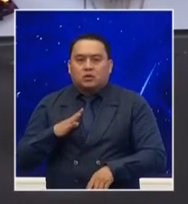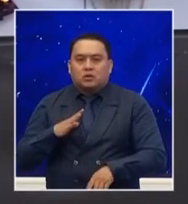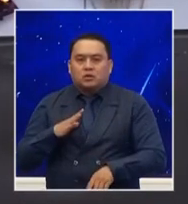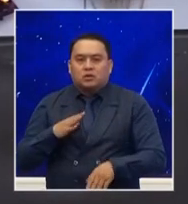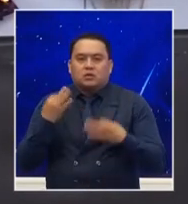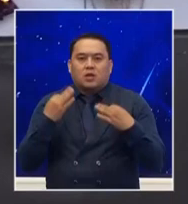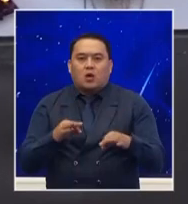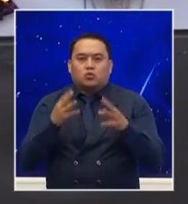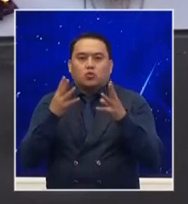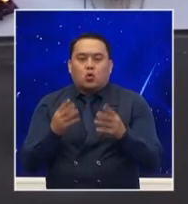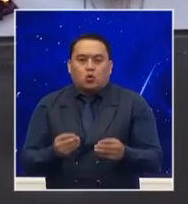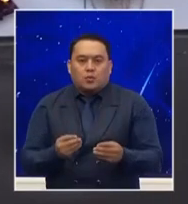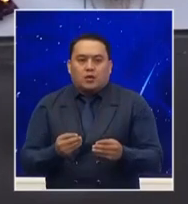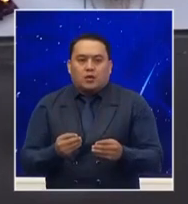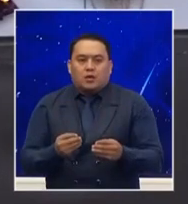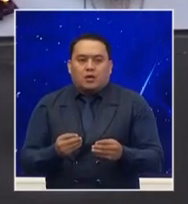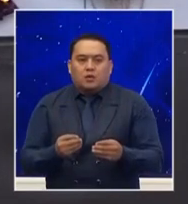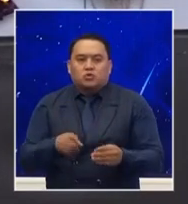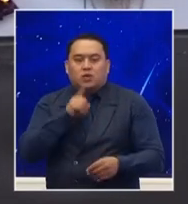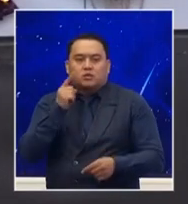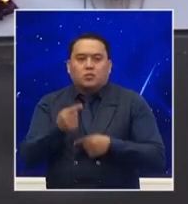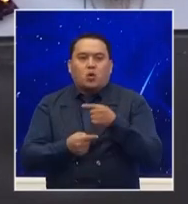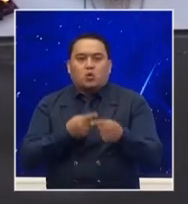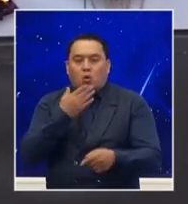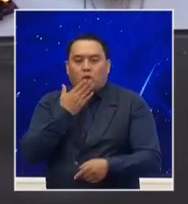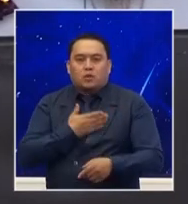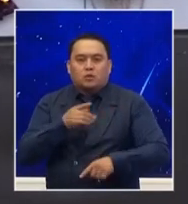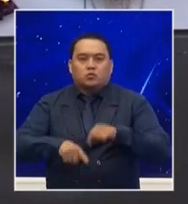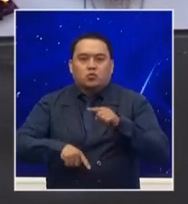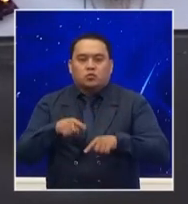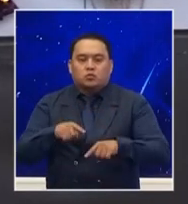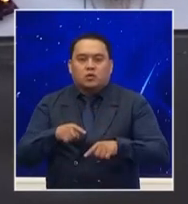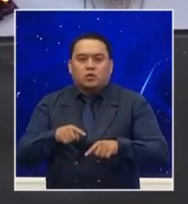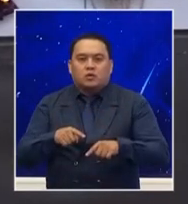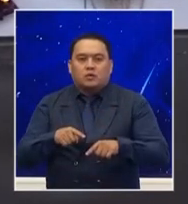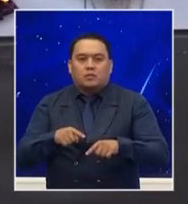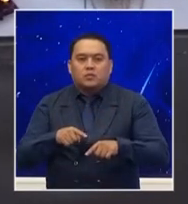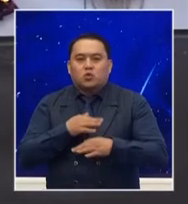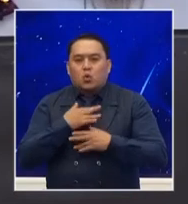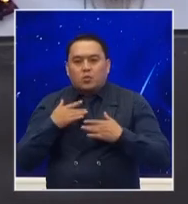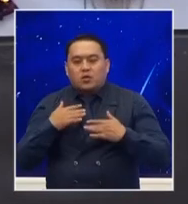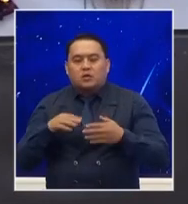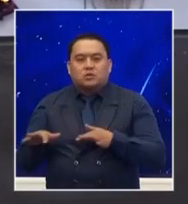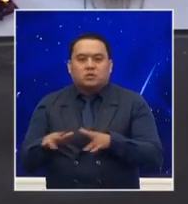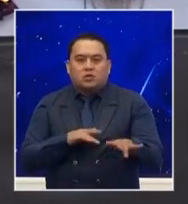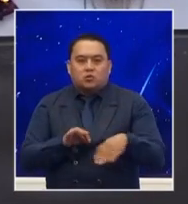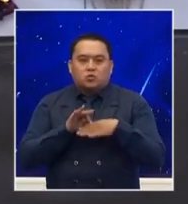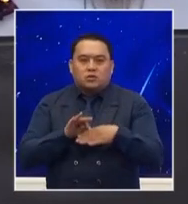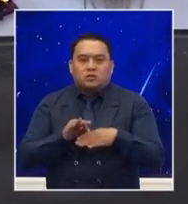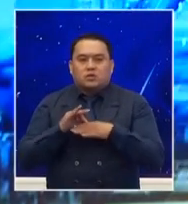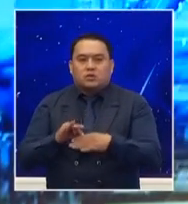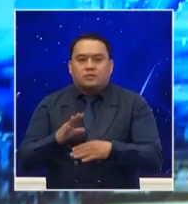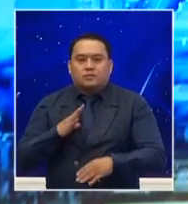біздің тәуелсіздігімізді асқақтатып, өскелең жас ұрпаққа патриоттық тәрбие беру мәселесі бойынша біз көптеген іс-шараларды өткізіп жатырмыз.